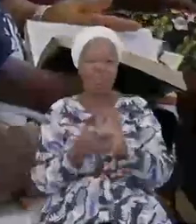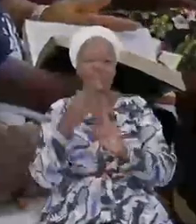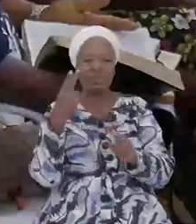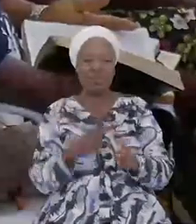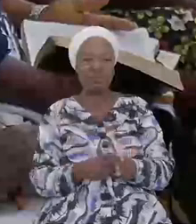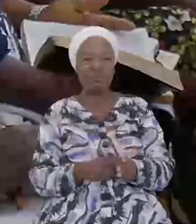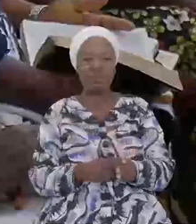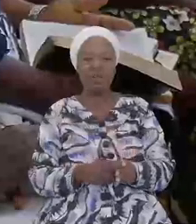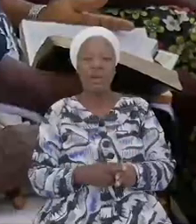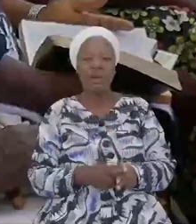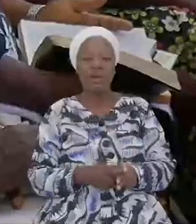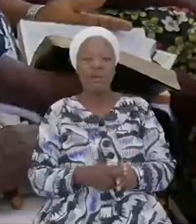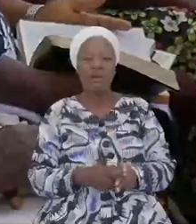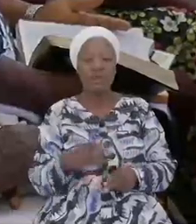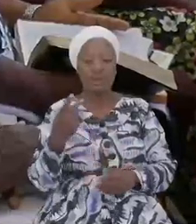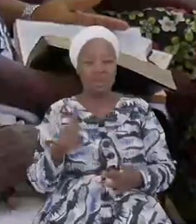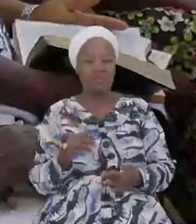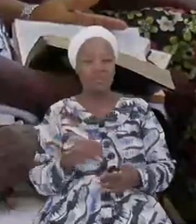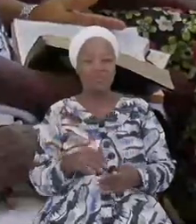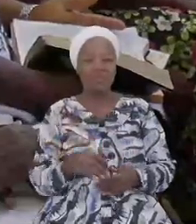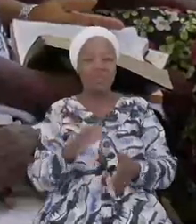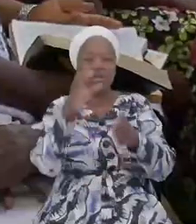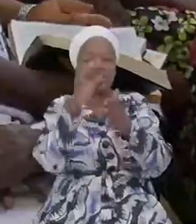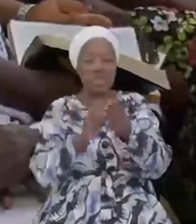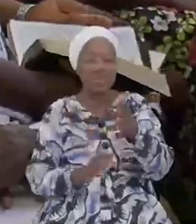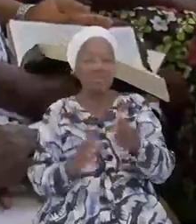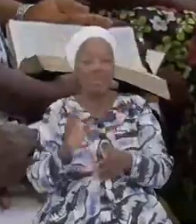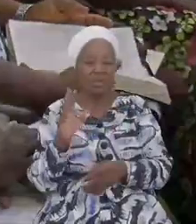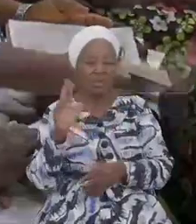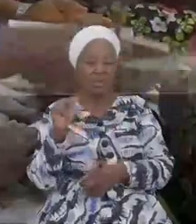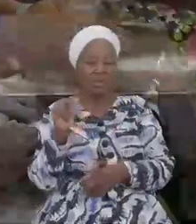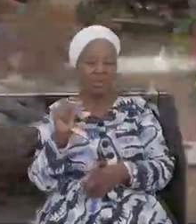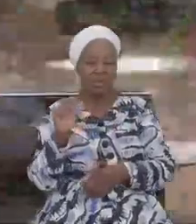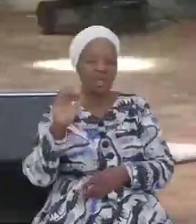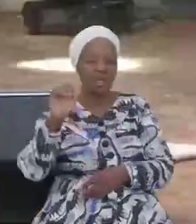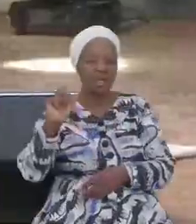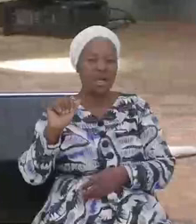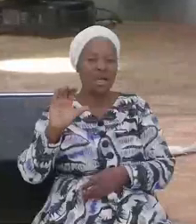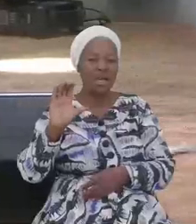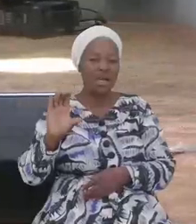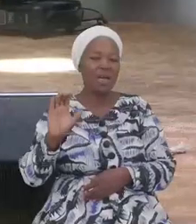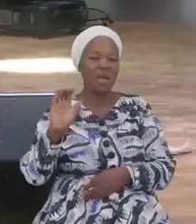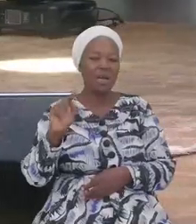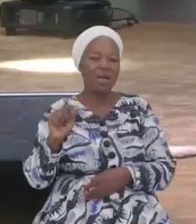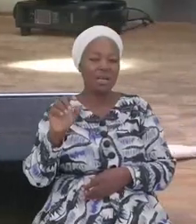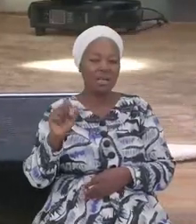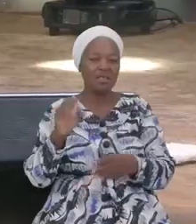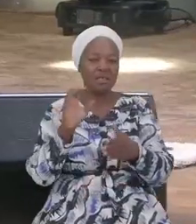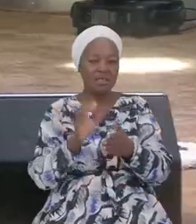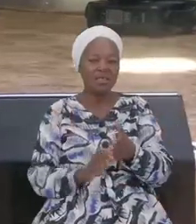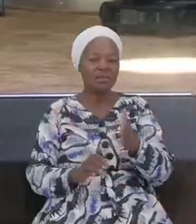Maintenant, nous voyons le chapitre 13. Actes des Apôtres, chapitre 13.